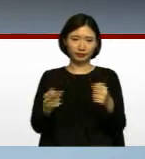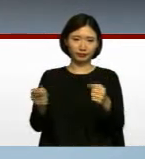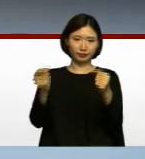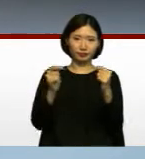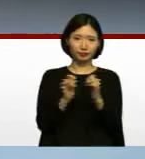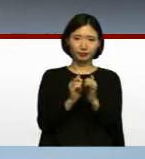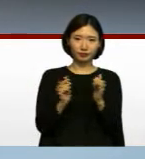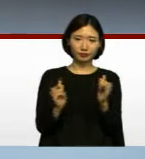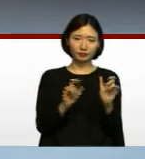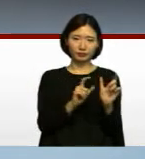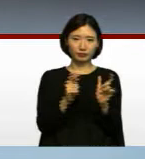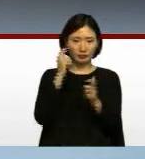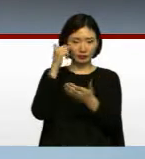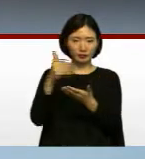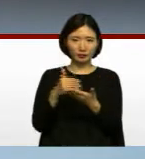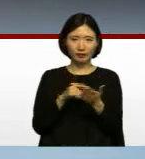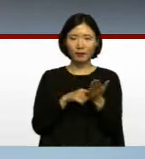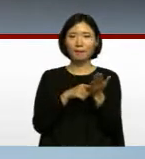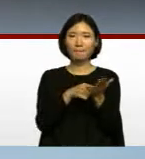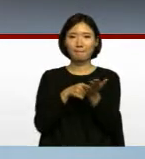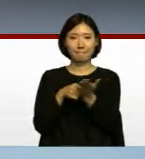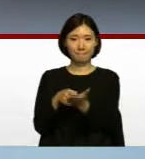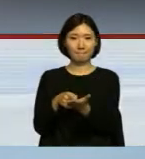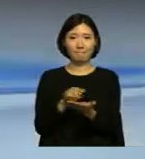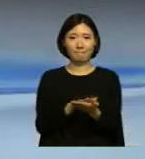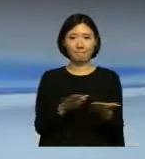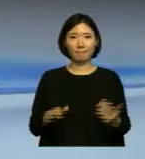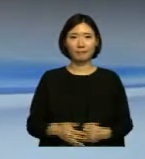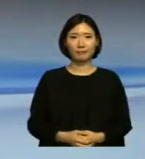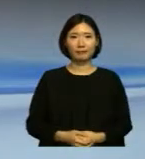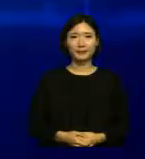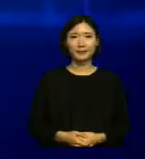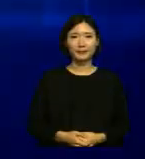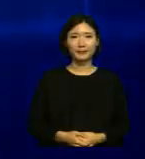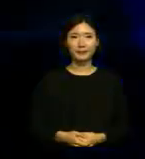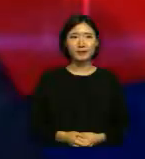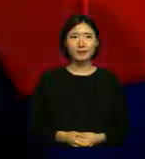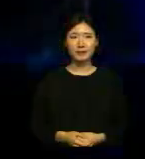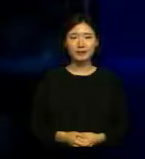참석한 주민들은 다양한 의견을 제시했습니다. 양재정 기자입니다.